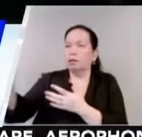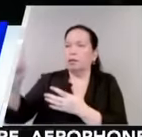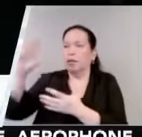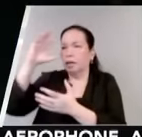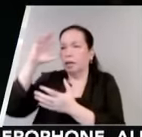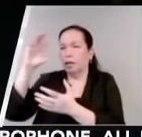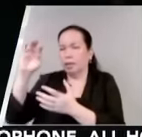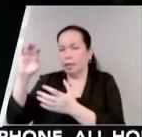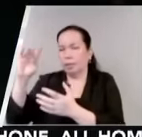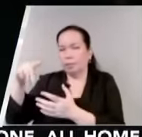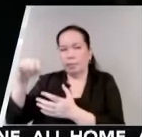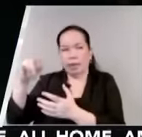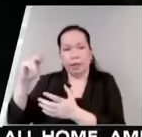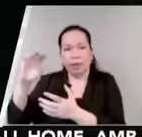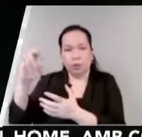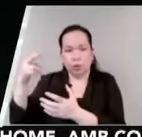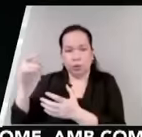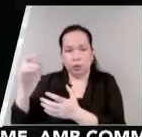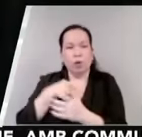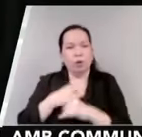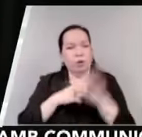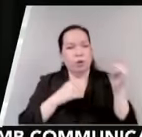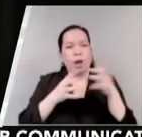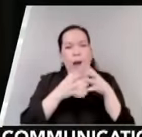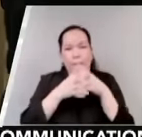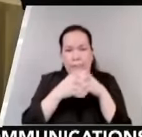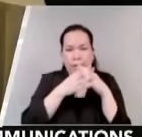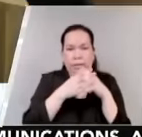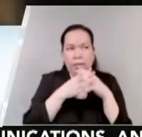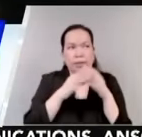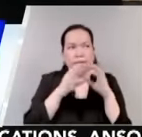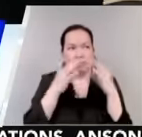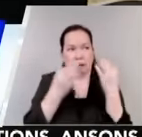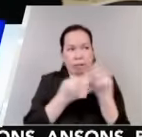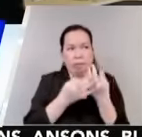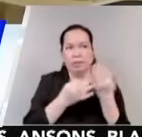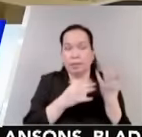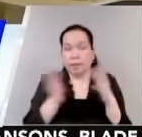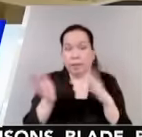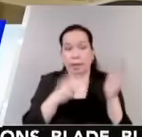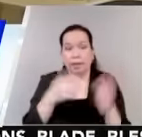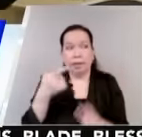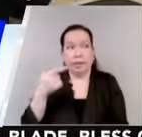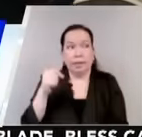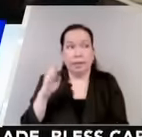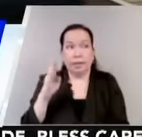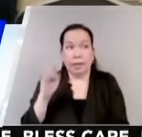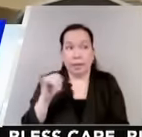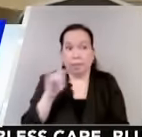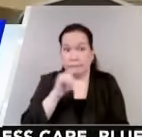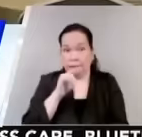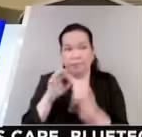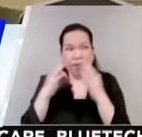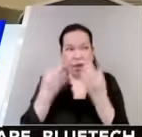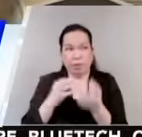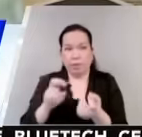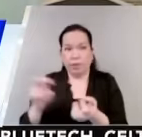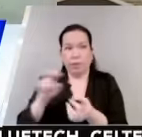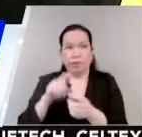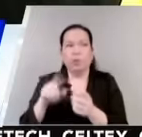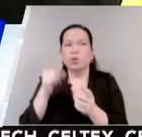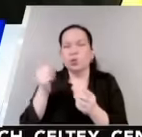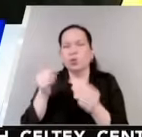family. Tradisyon na raw ng kamilya ni Gabby Eigenman na mag-travel pag Holy Week. Pero this year, baka team bahay raw muna